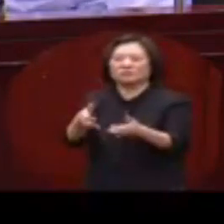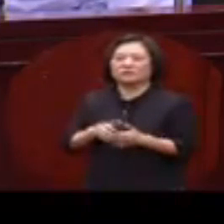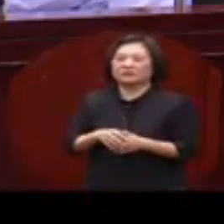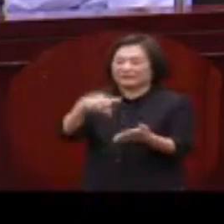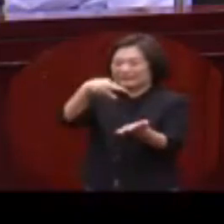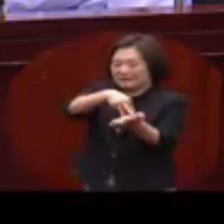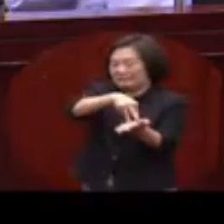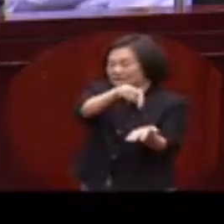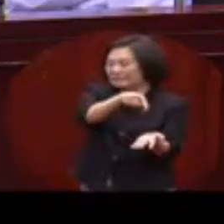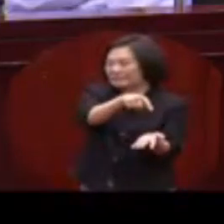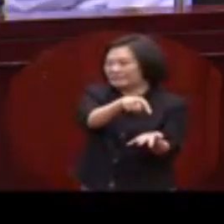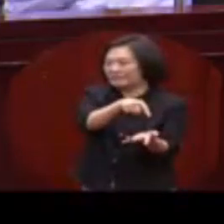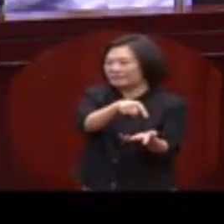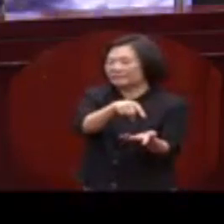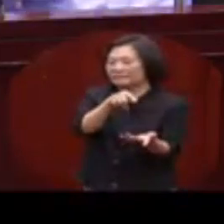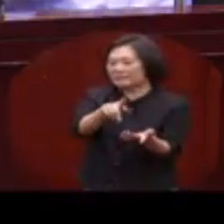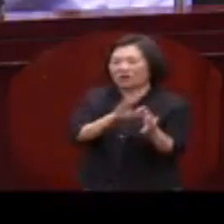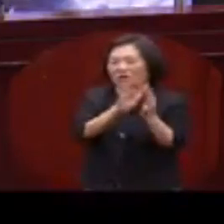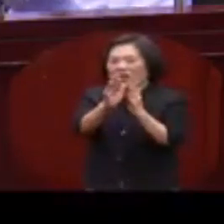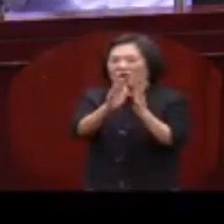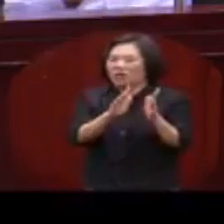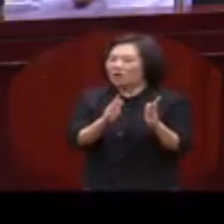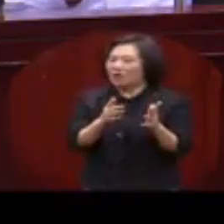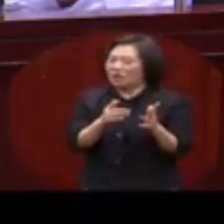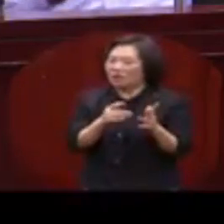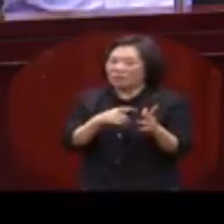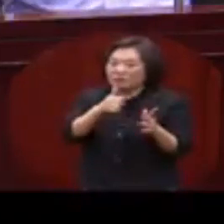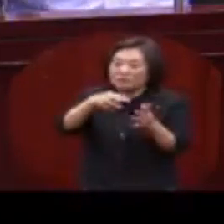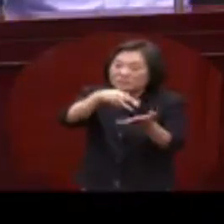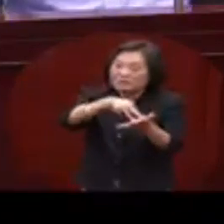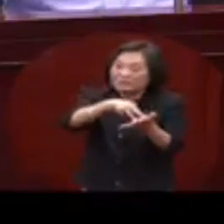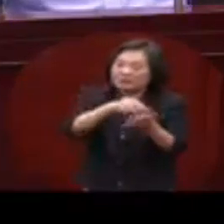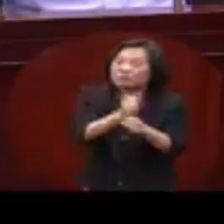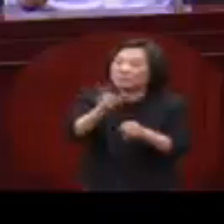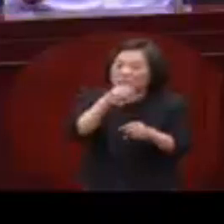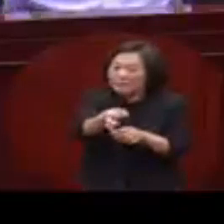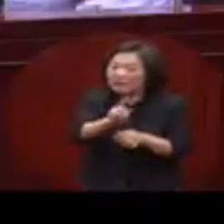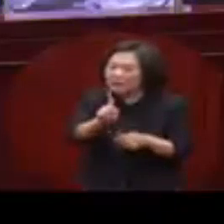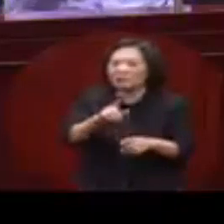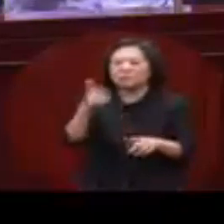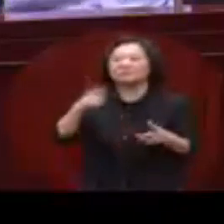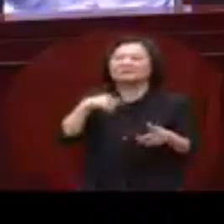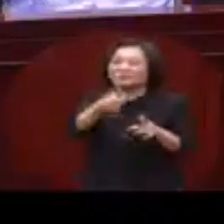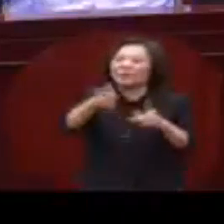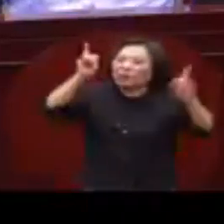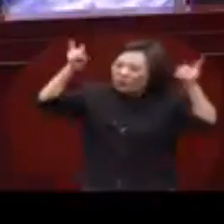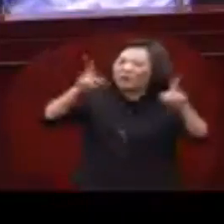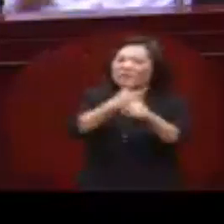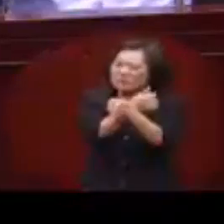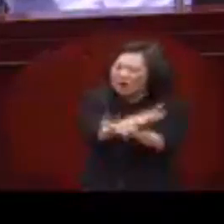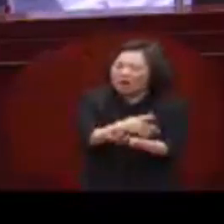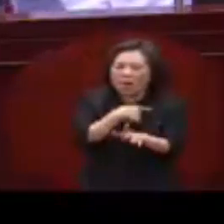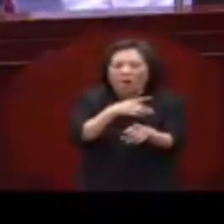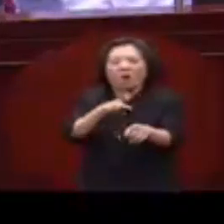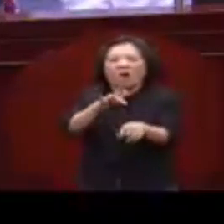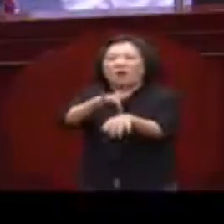门町之所以还可以繁荣，是因为去西门町不是买东西，它是生活体验，是年轻人去那里玩。这